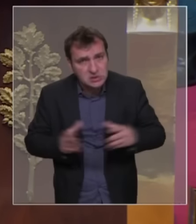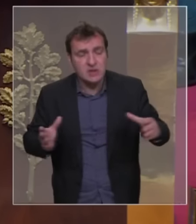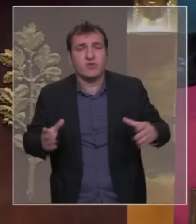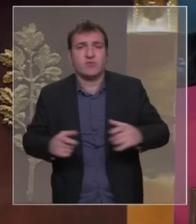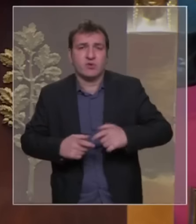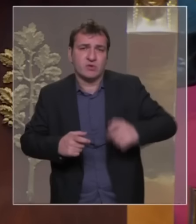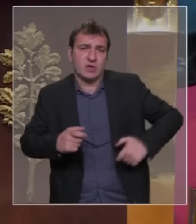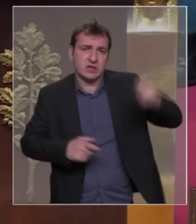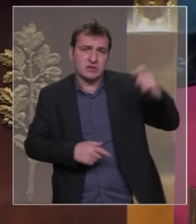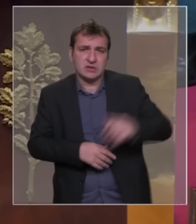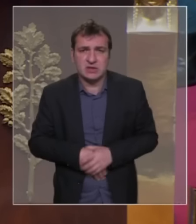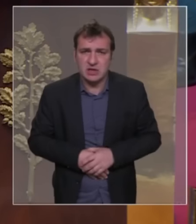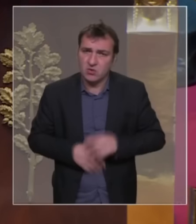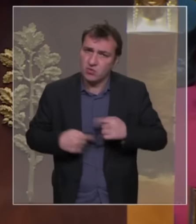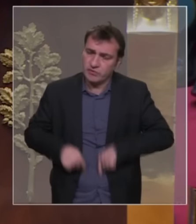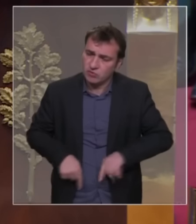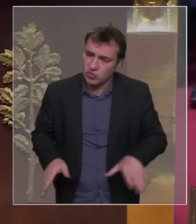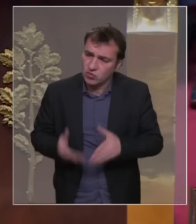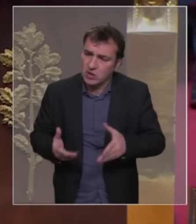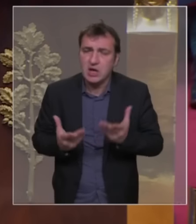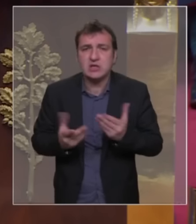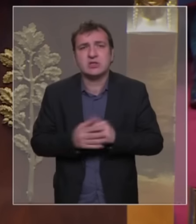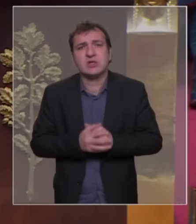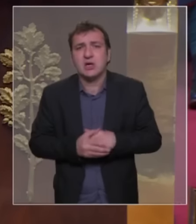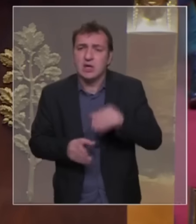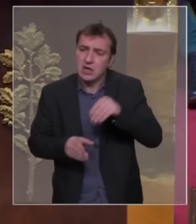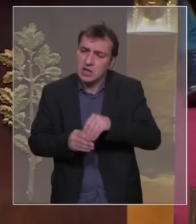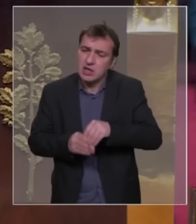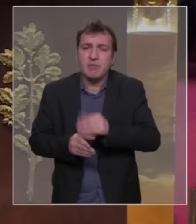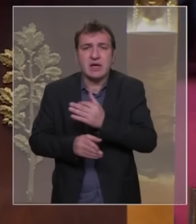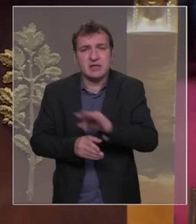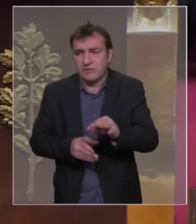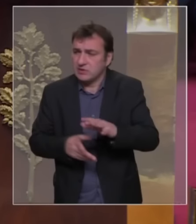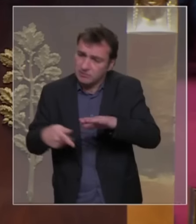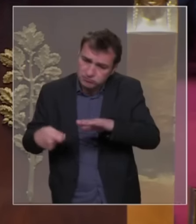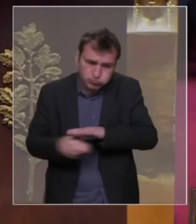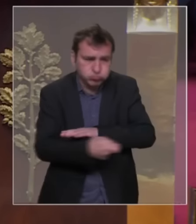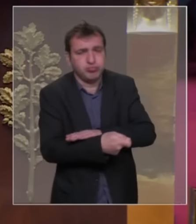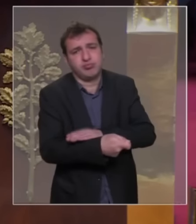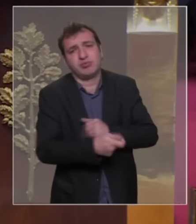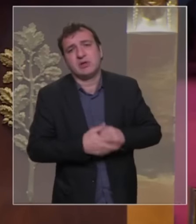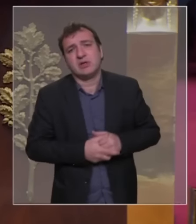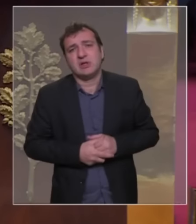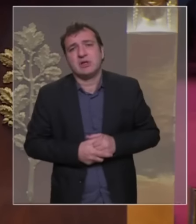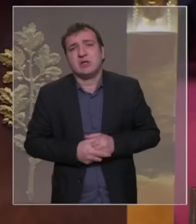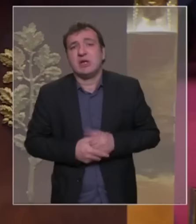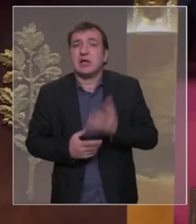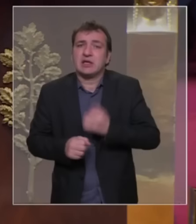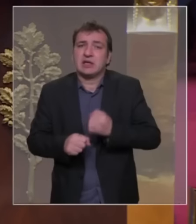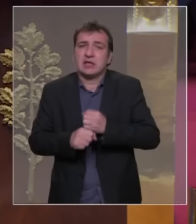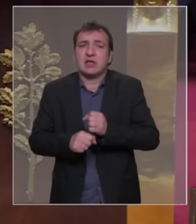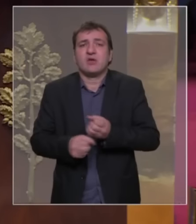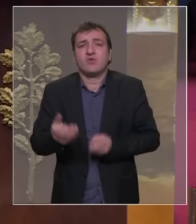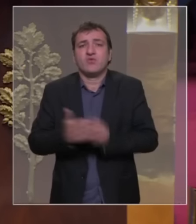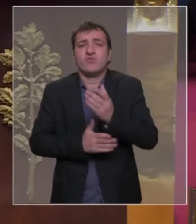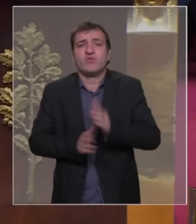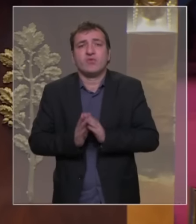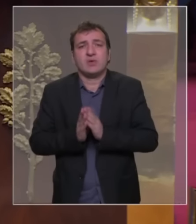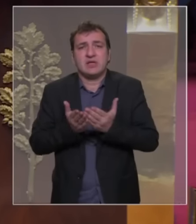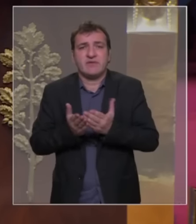l'épargne des Français pour soutenir cette dynamique industrielle, par exemple à travers un nouveau livret d'épargne dédié à